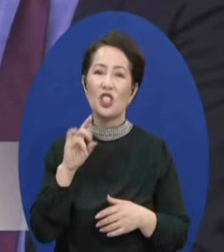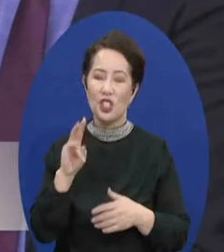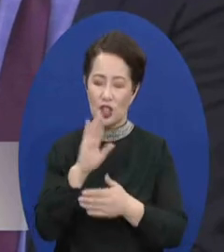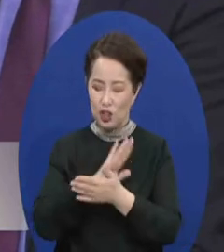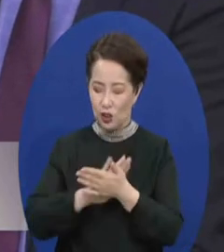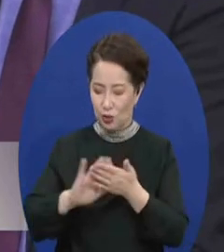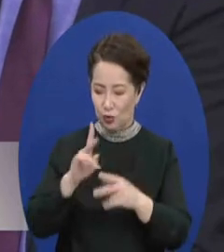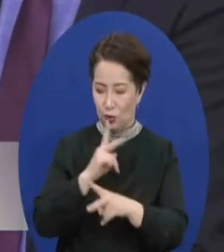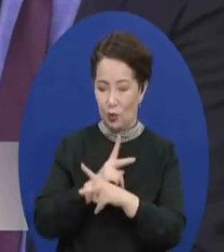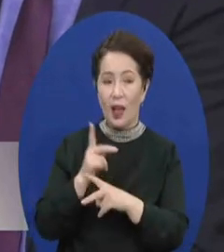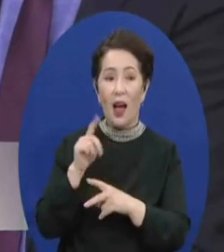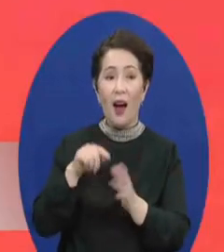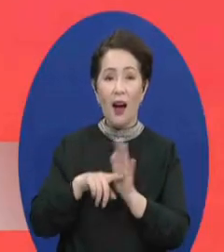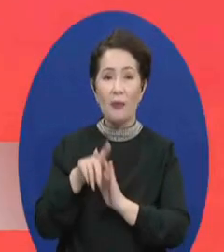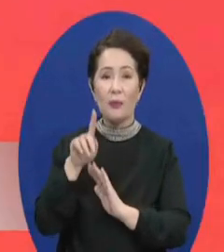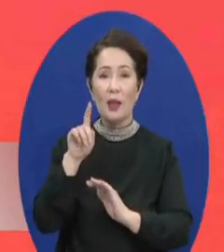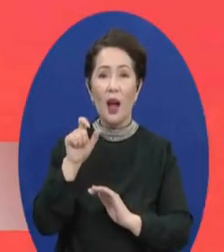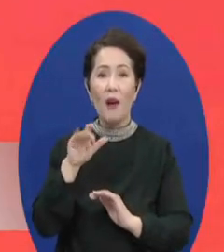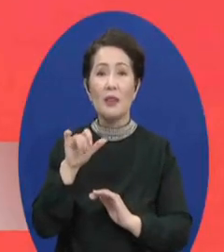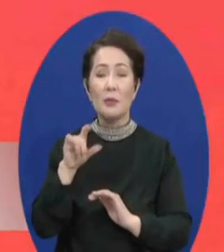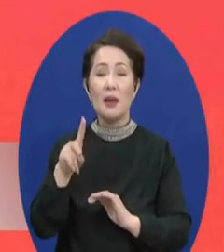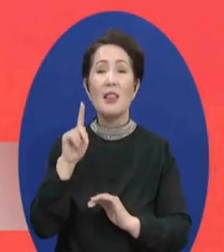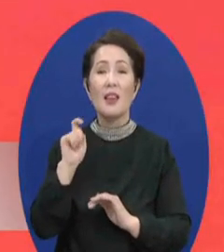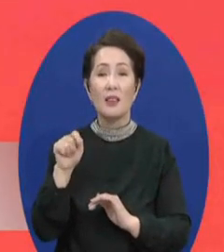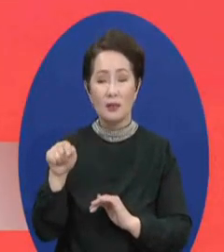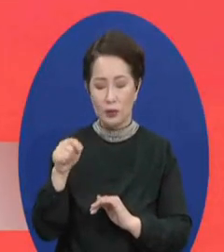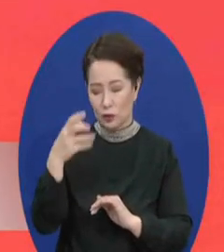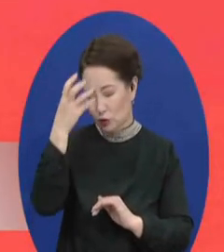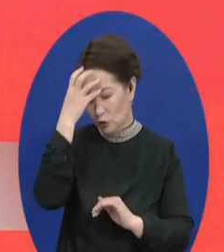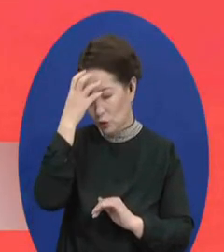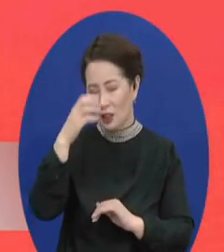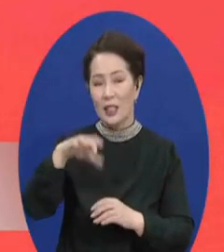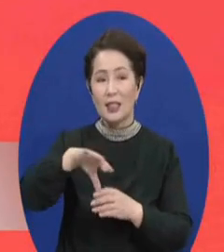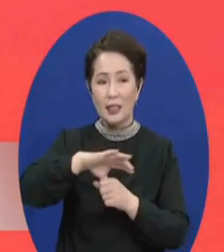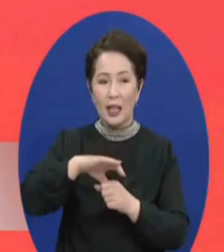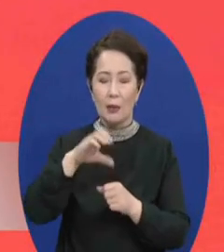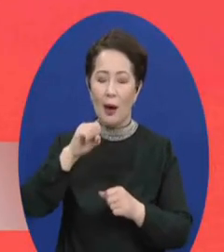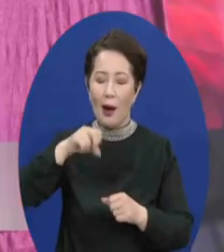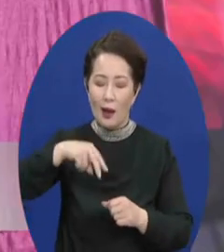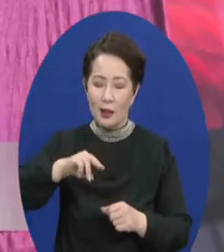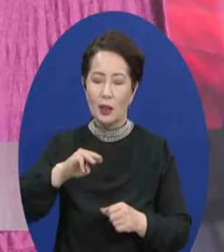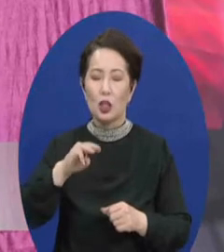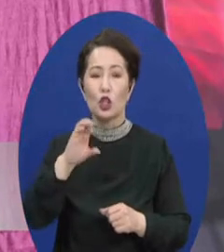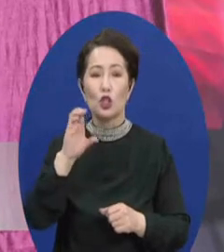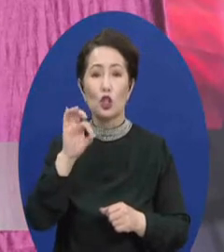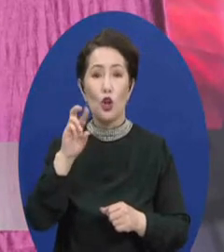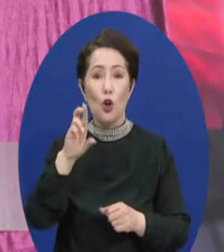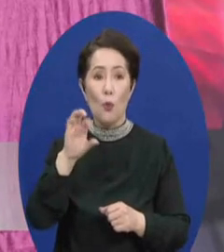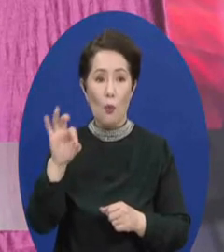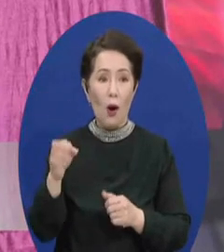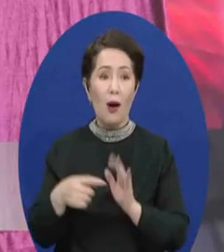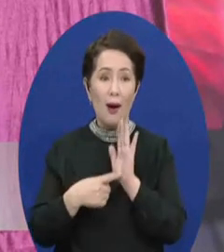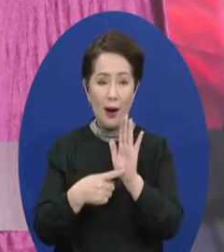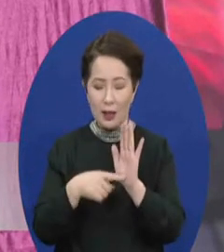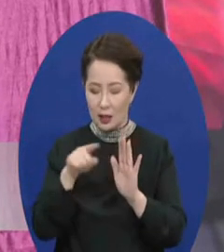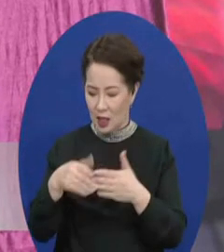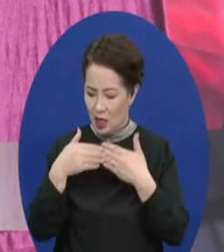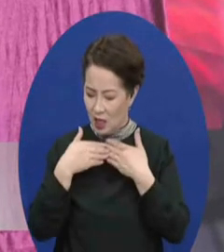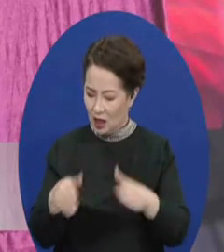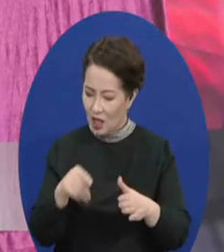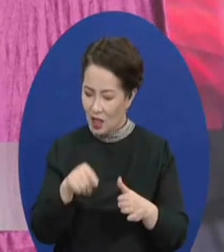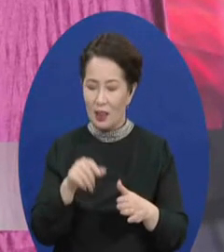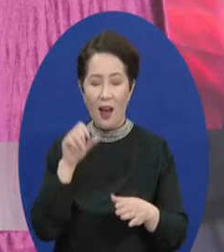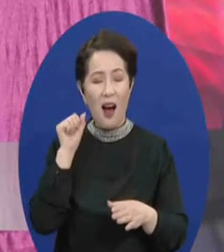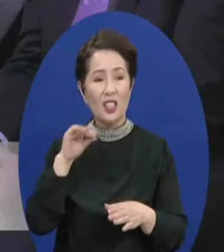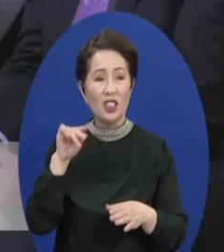хуулийн анхны хэвлэмэл эхийг шуудангийн маркэнд залсан төдийгүй төрийн далбаа алтан соёмт тэмдгийг дүрсэлсэн байна. Маркийн нээлтийн ёслолд